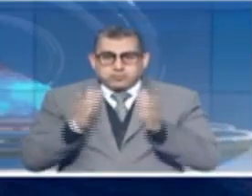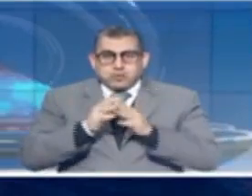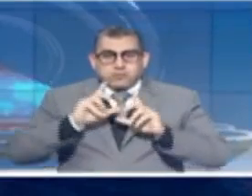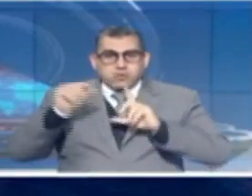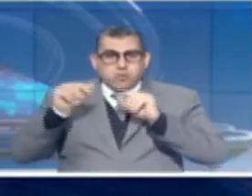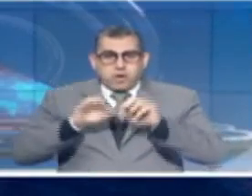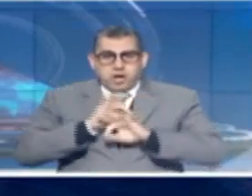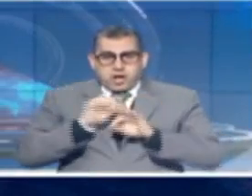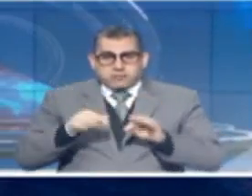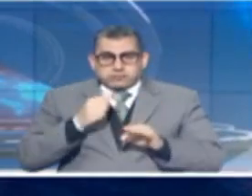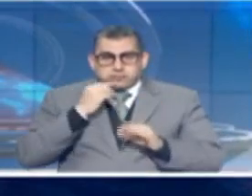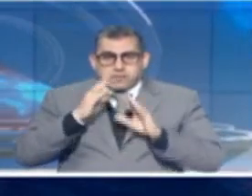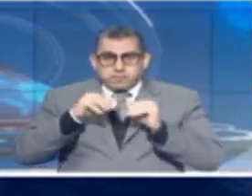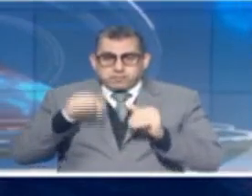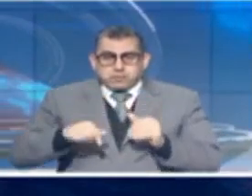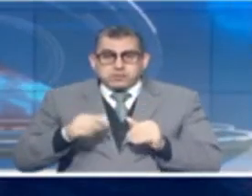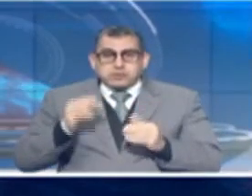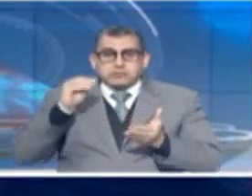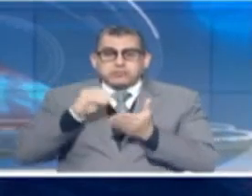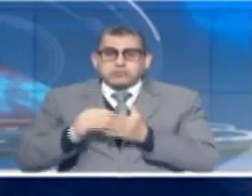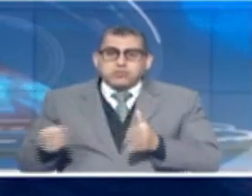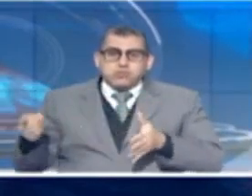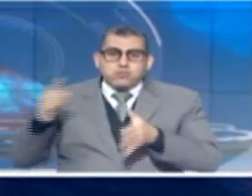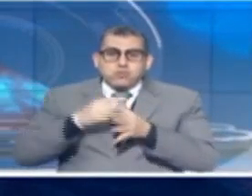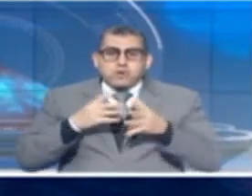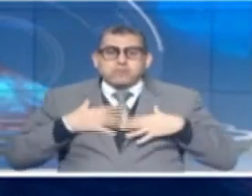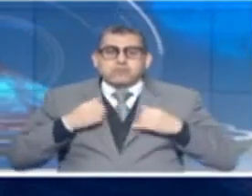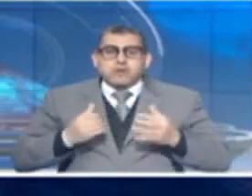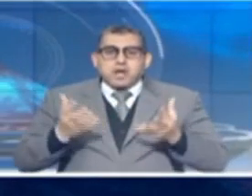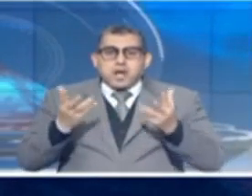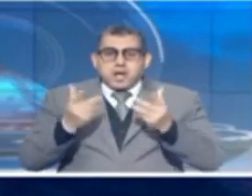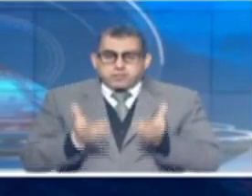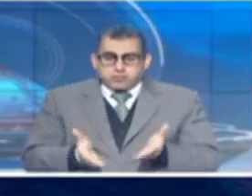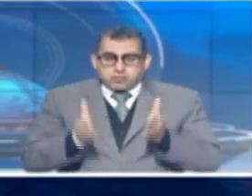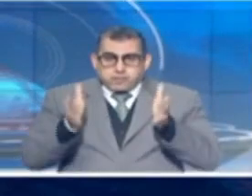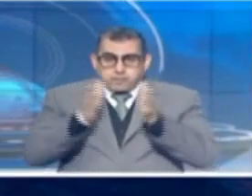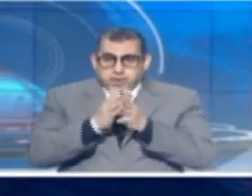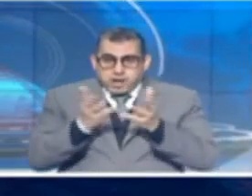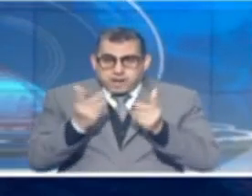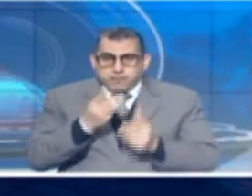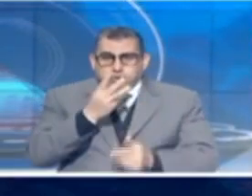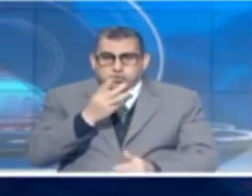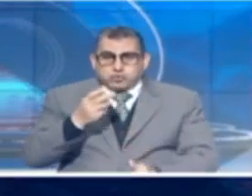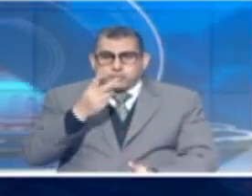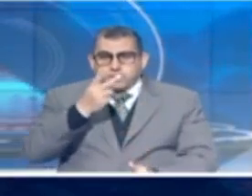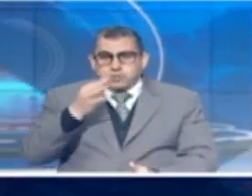اللازمة وتمام شفائهم، ليرتفع إجمالي المتعافي من الفيروس إلى